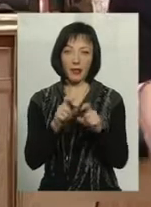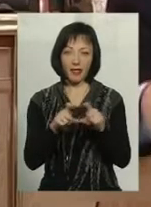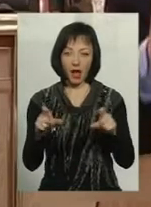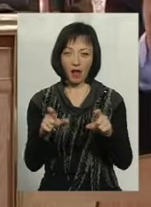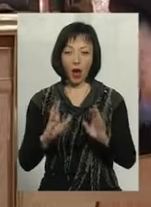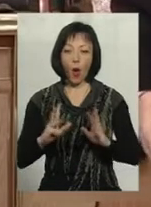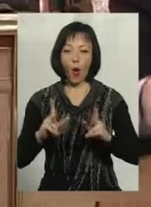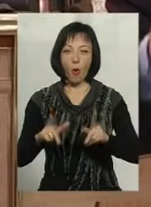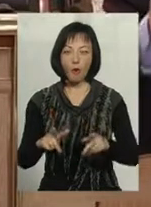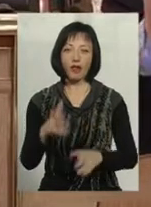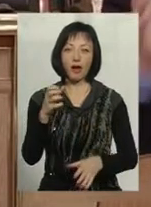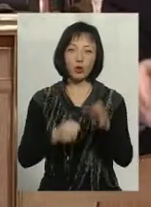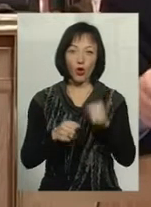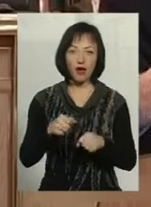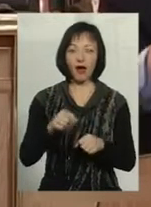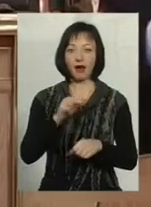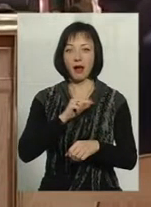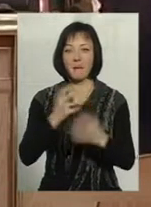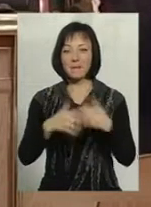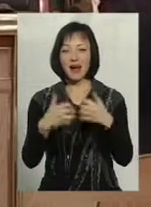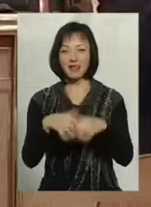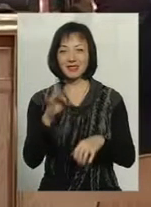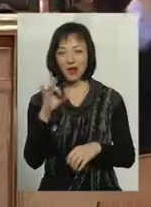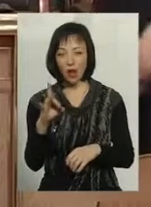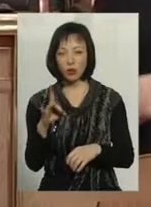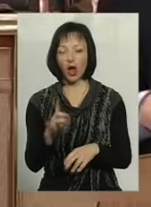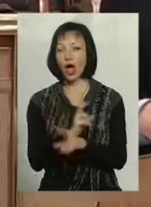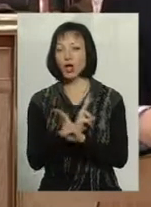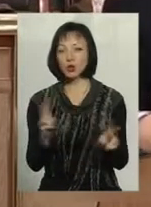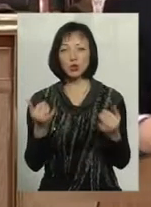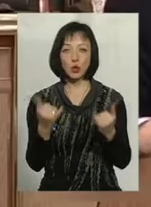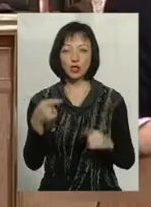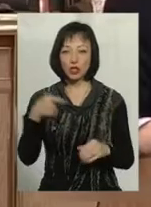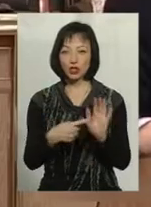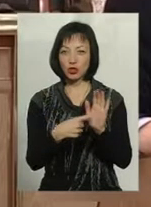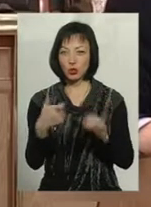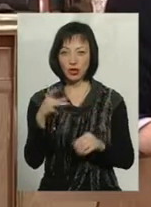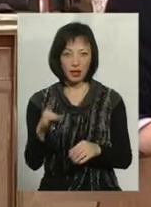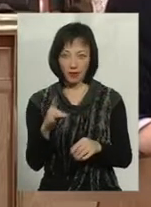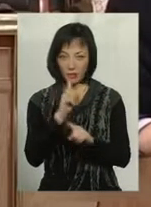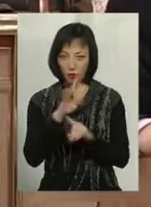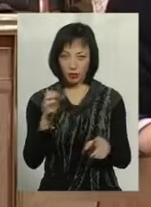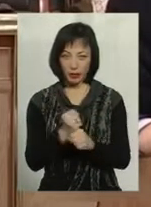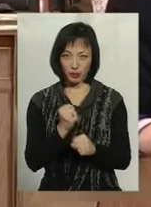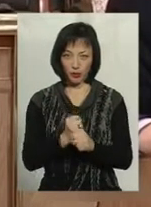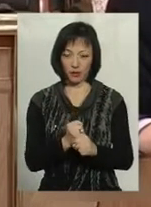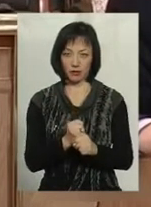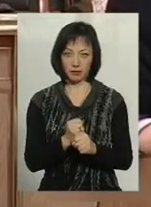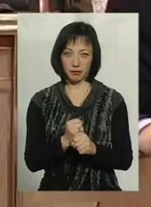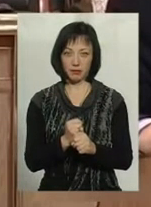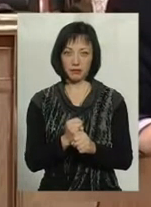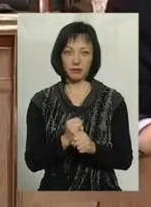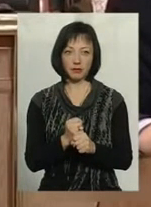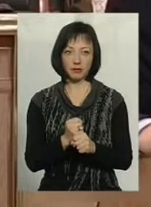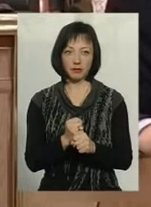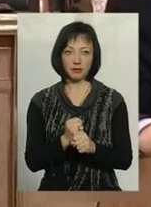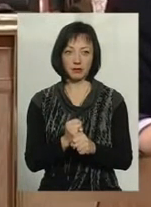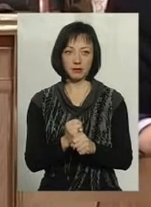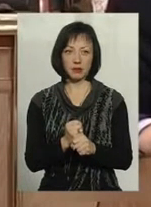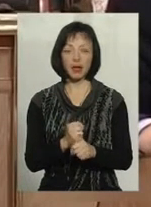місцевого самоврядування і вплоть до того, що накладати штрафи. Логіка в тому, що вся доля громади в ваших